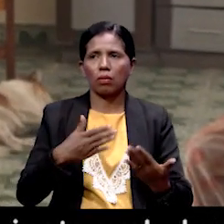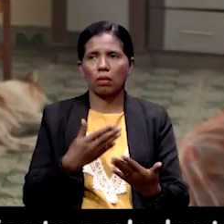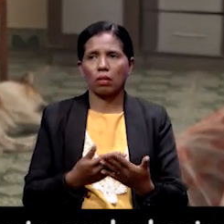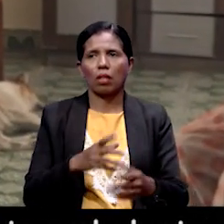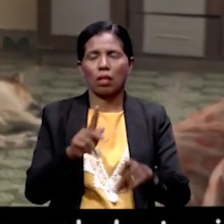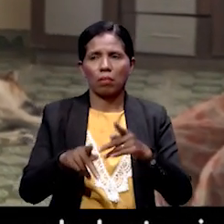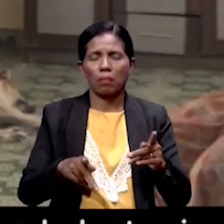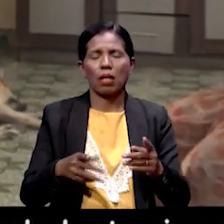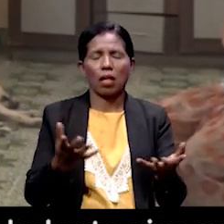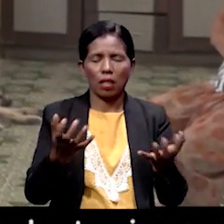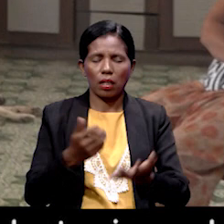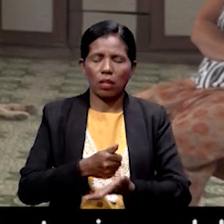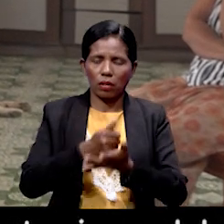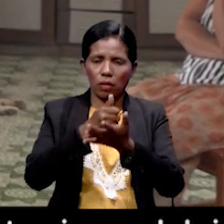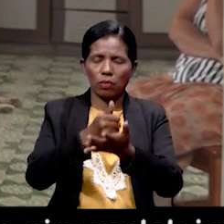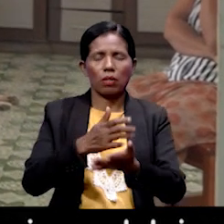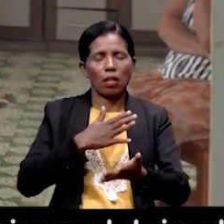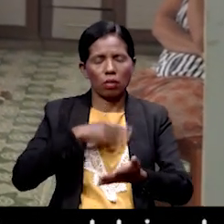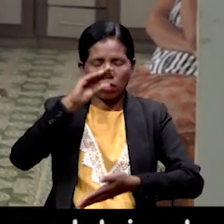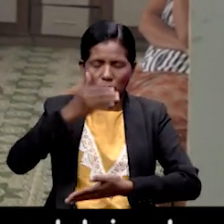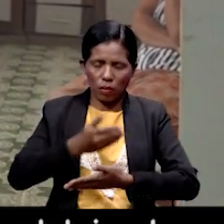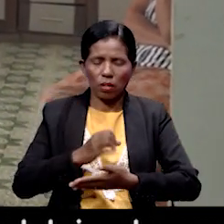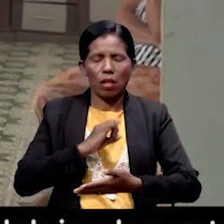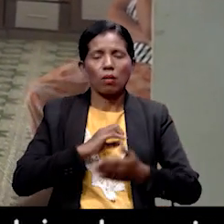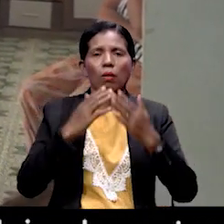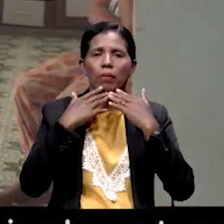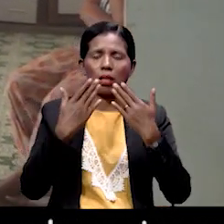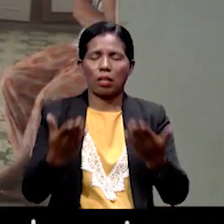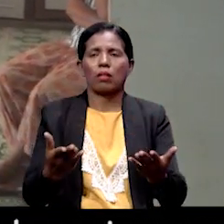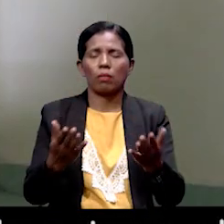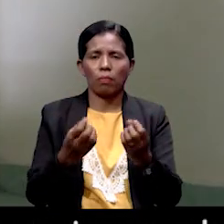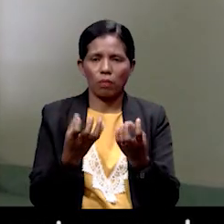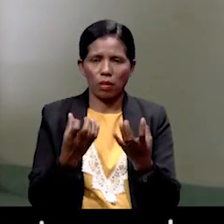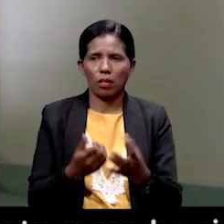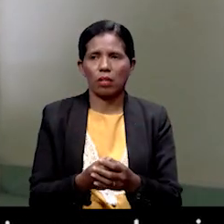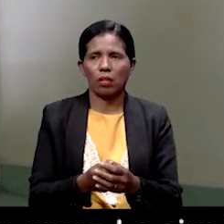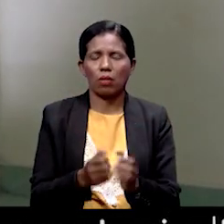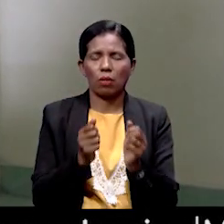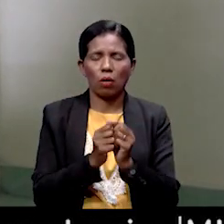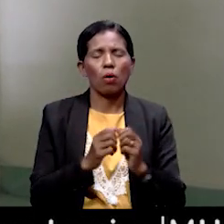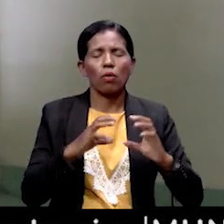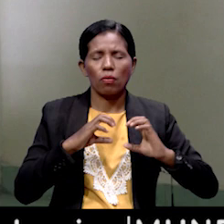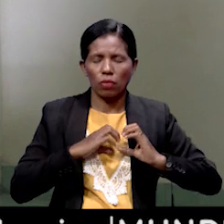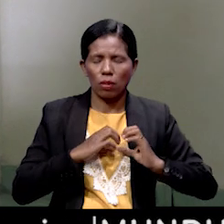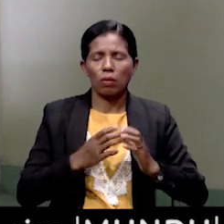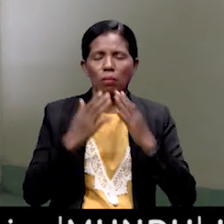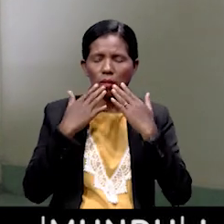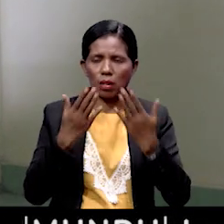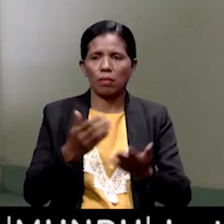makar tau mata to azura no wang kare ngawa gara de se bot ho fu larang agre de se bela azura no